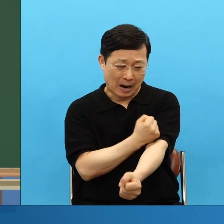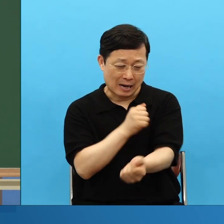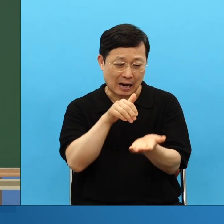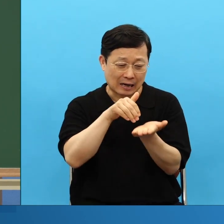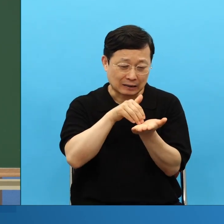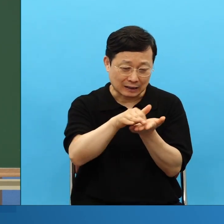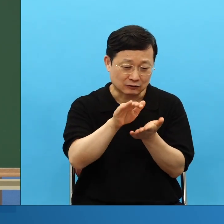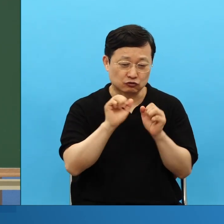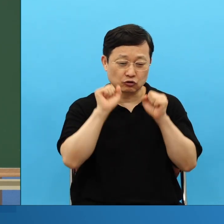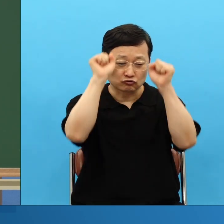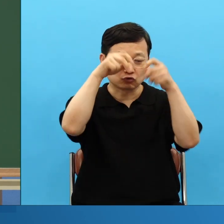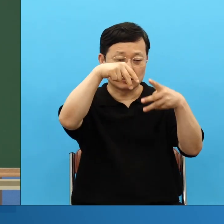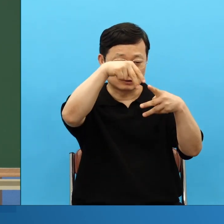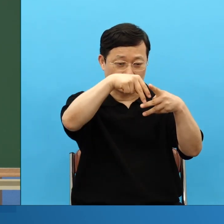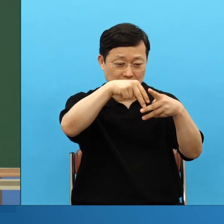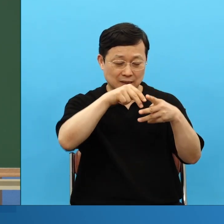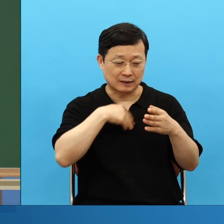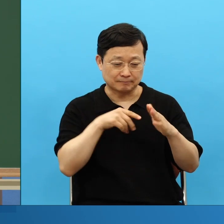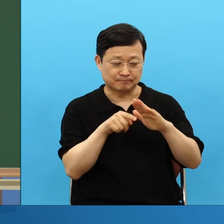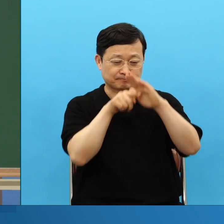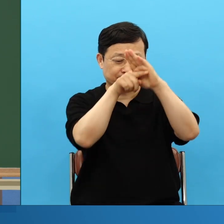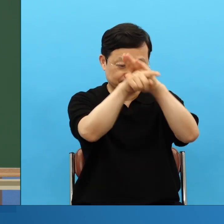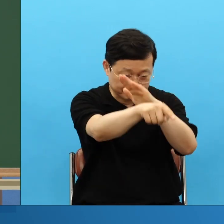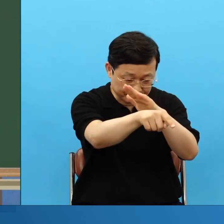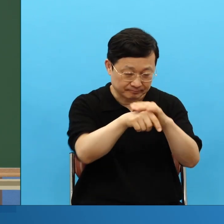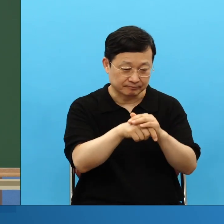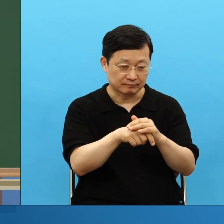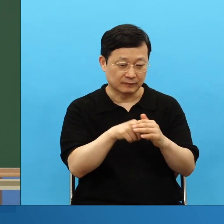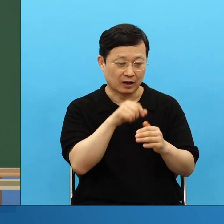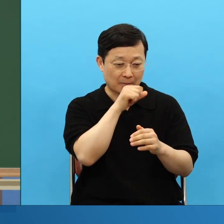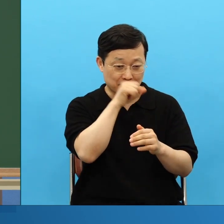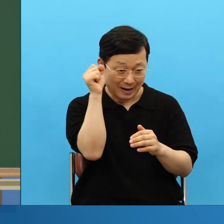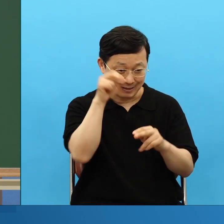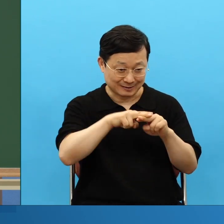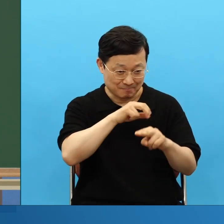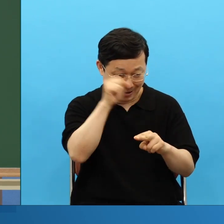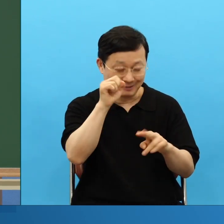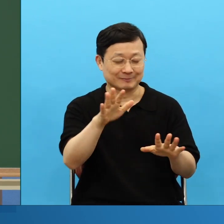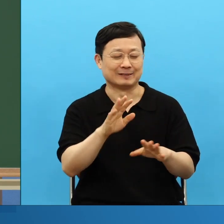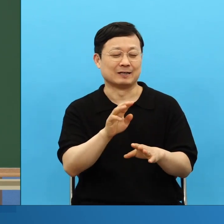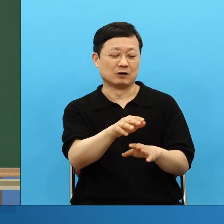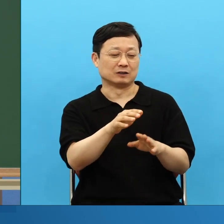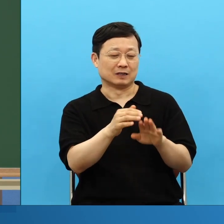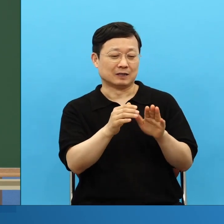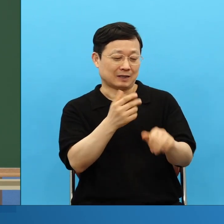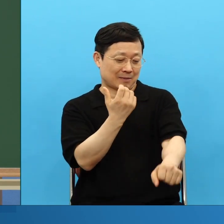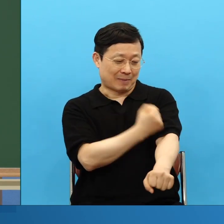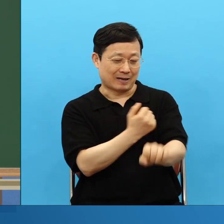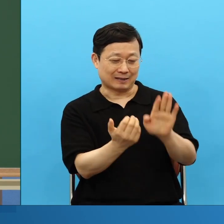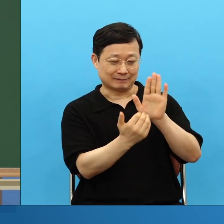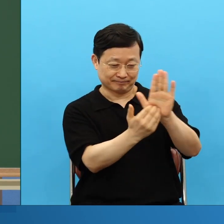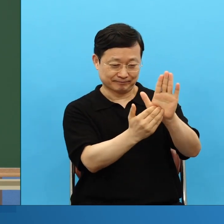마약퇴치운동본부에 가서 예방교육이라는 것을 시작한 지가 30년이 되었습니다.